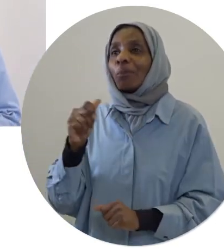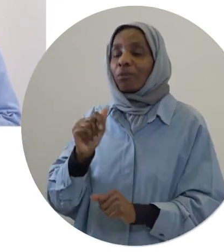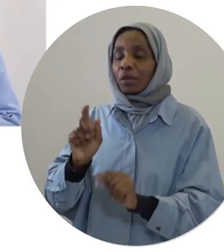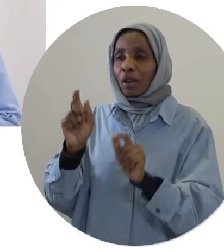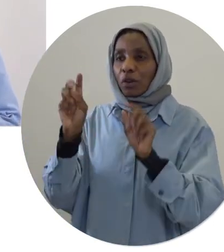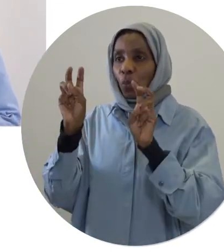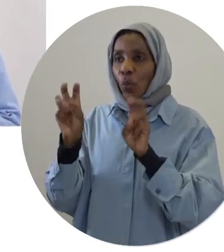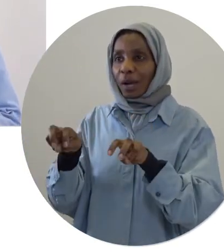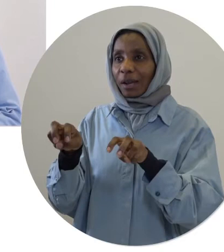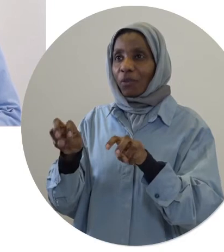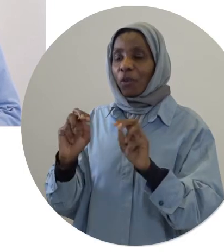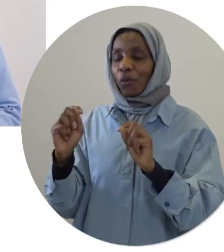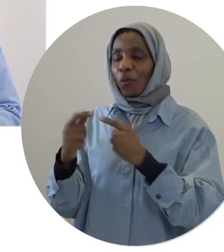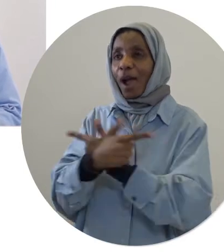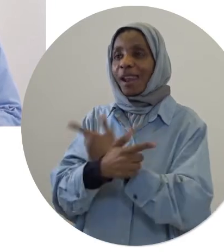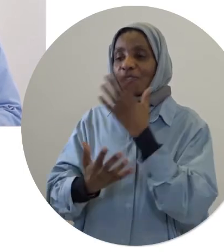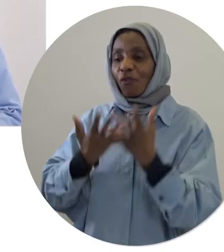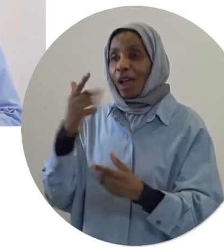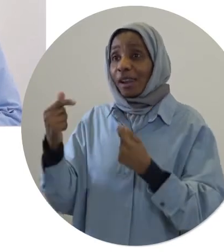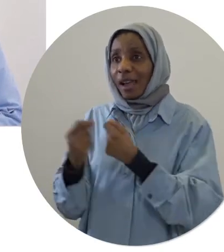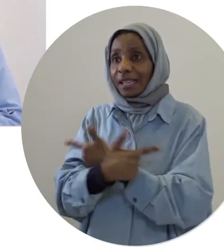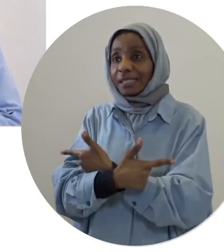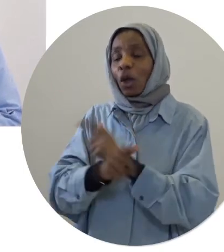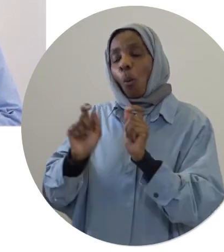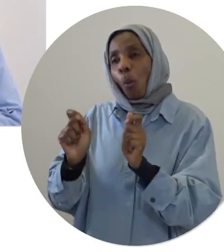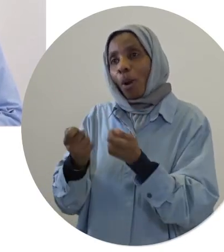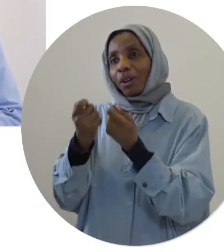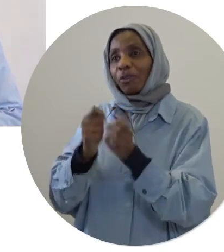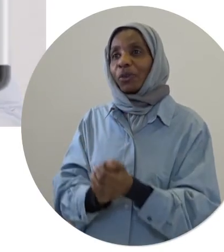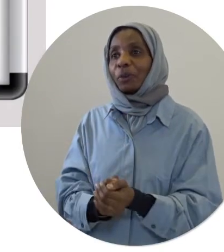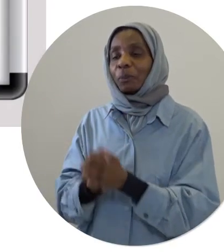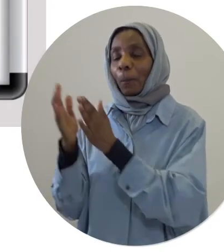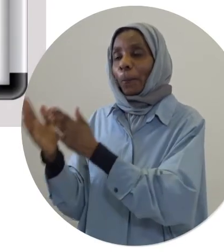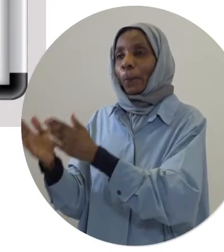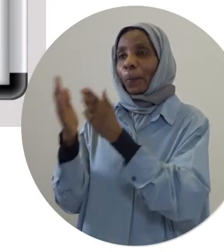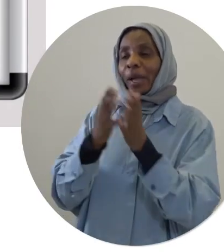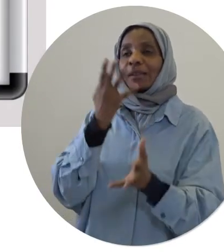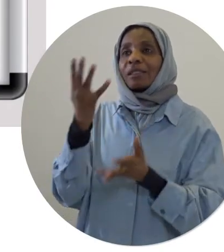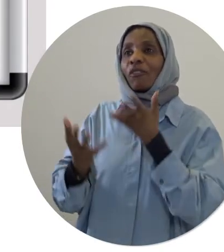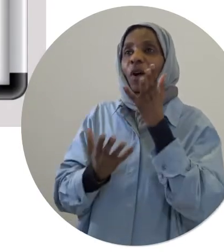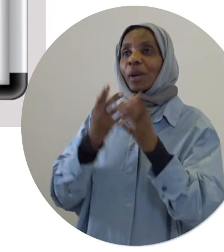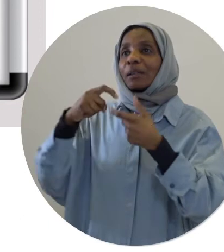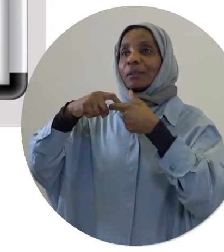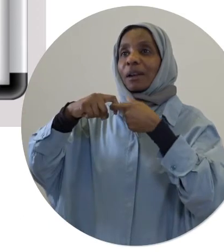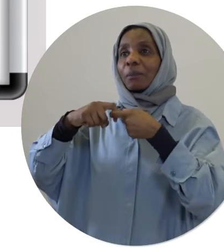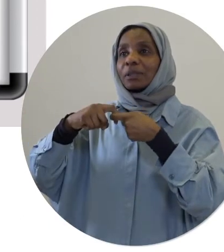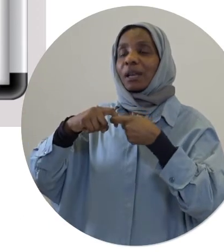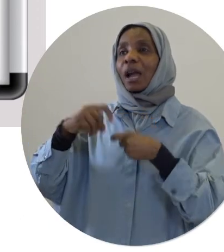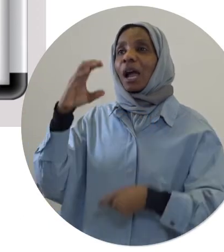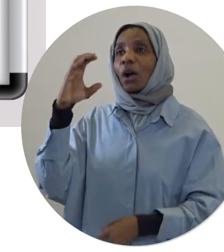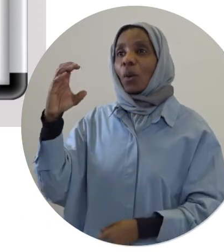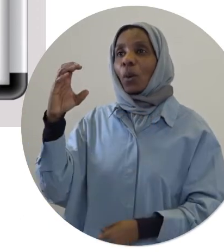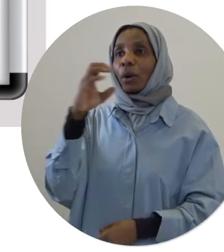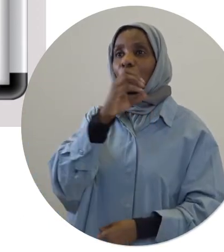الماء ومنع التفاعل العكسي وزيادة سرعة تكوين الإستر. نأتي إلى التفاعلات على الرابطة بين